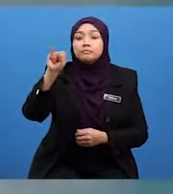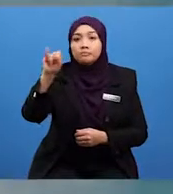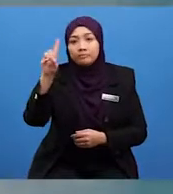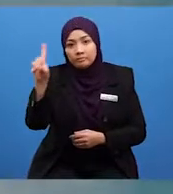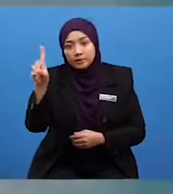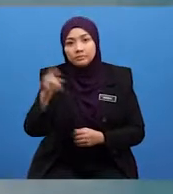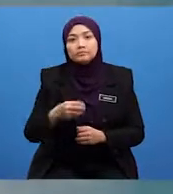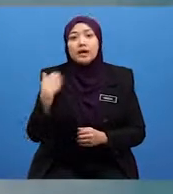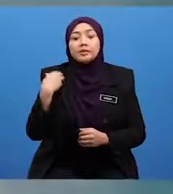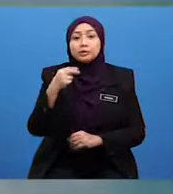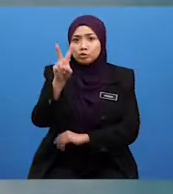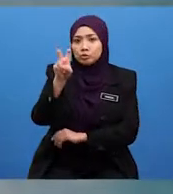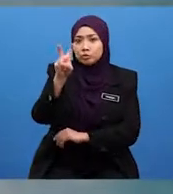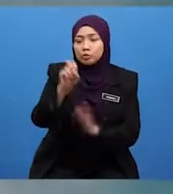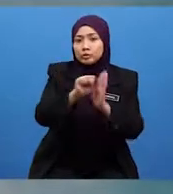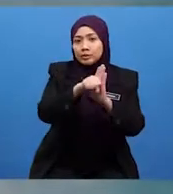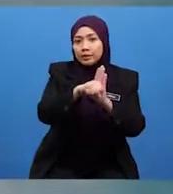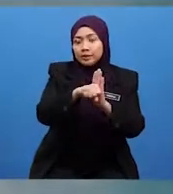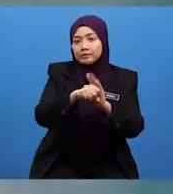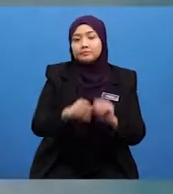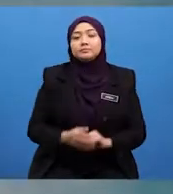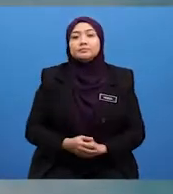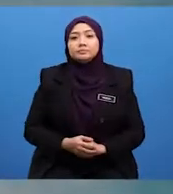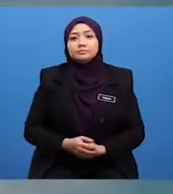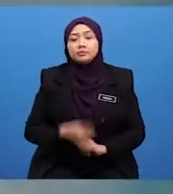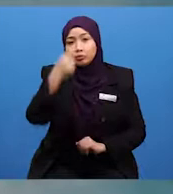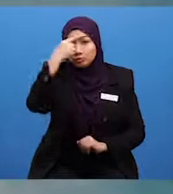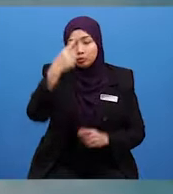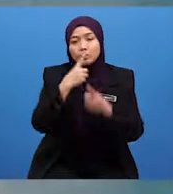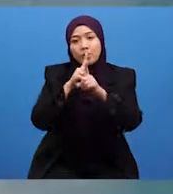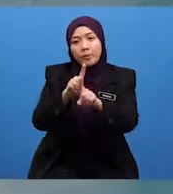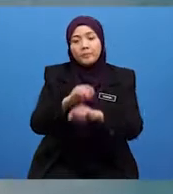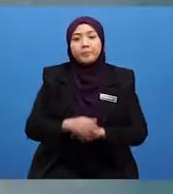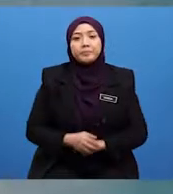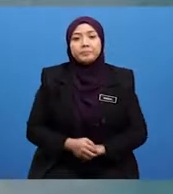Murid-murid ada 20 saat untuk menjawab soalan ini. Selamat mencuba.